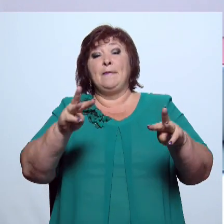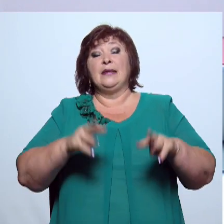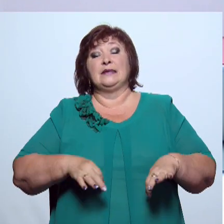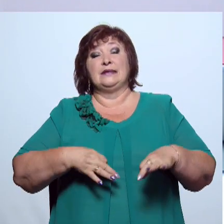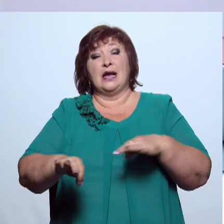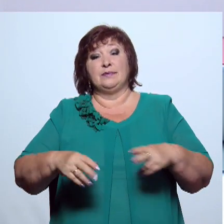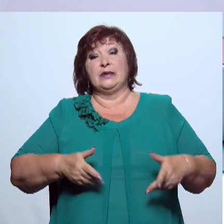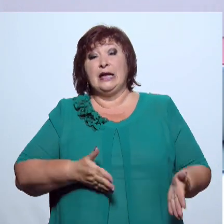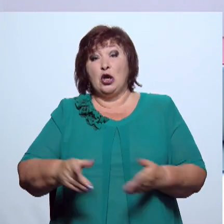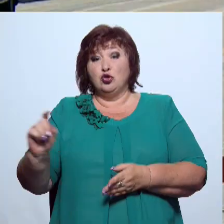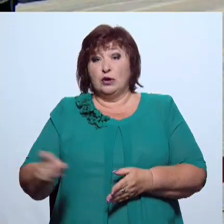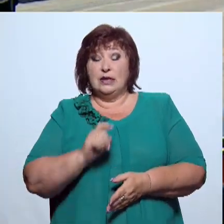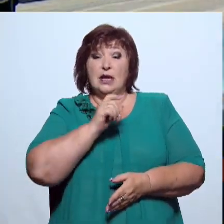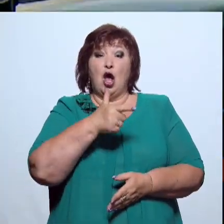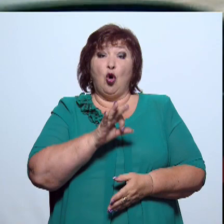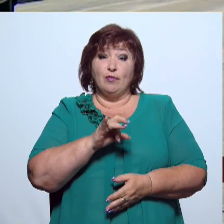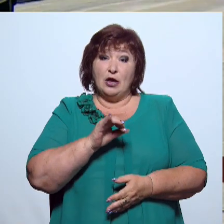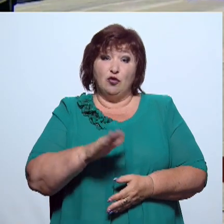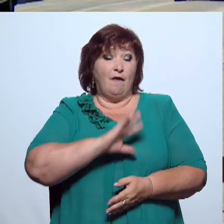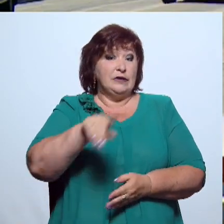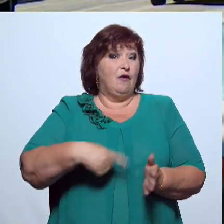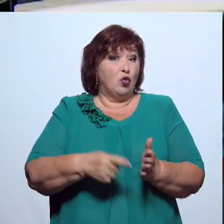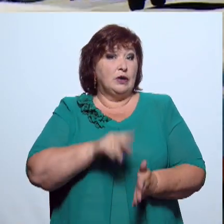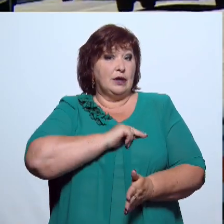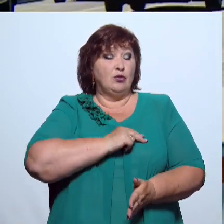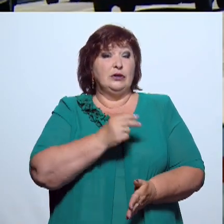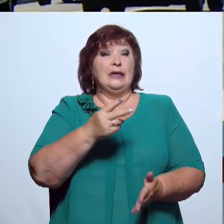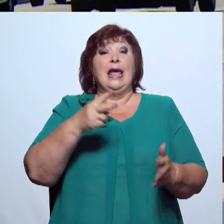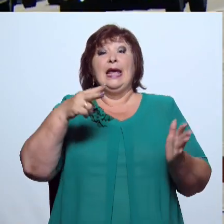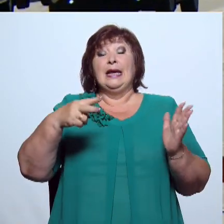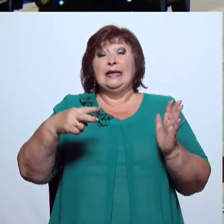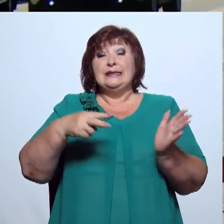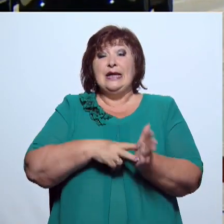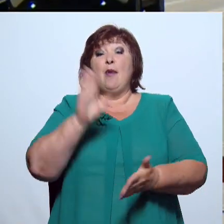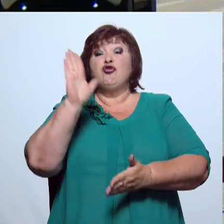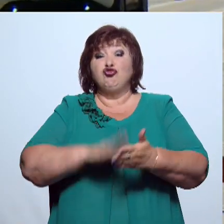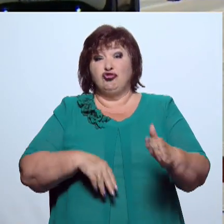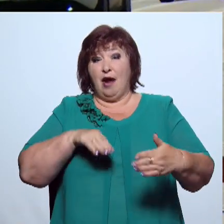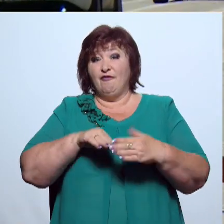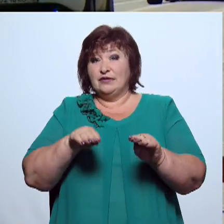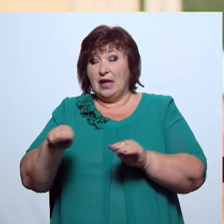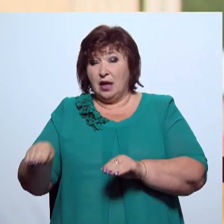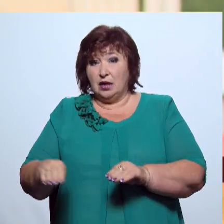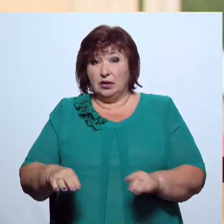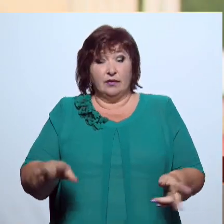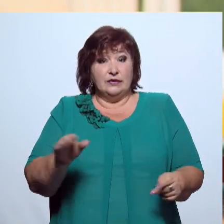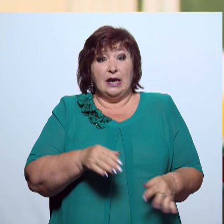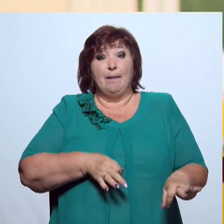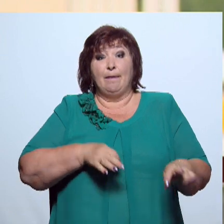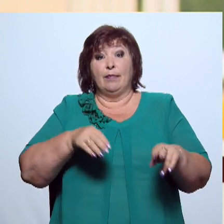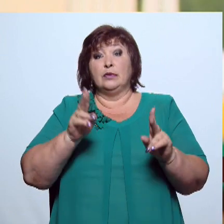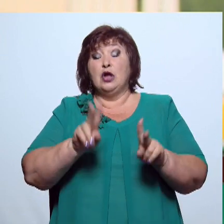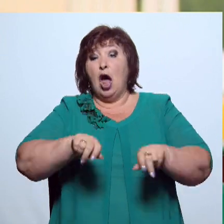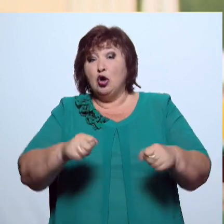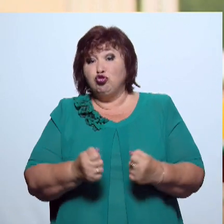дорожного хозяйства Алексей Горбачев. Всего в городе работает 7 стоянок, куда эвакуируют машины при нарушении водителям правил дорожного движения.